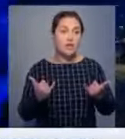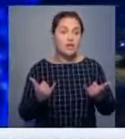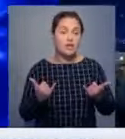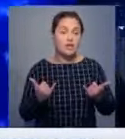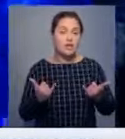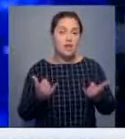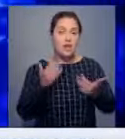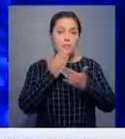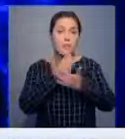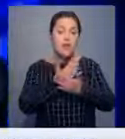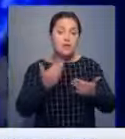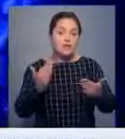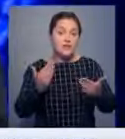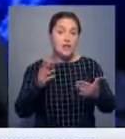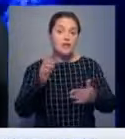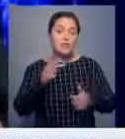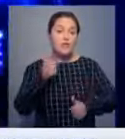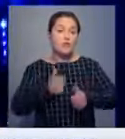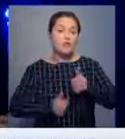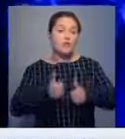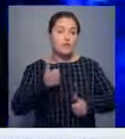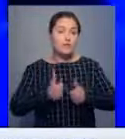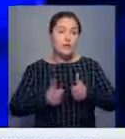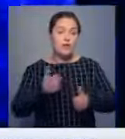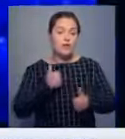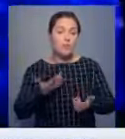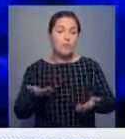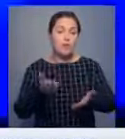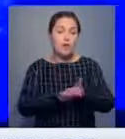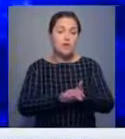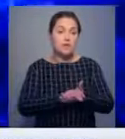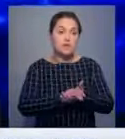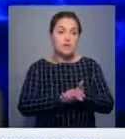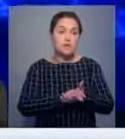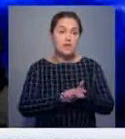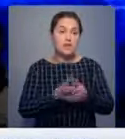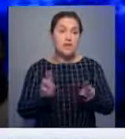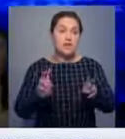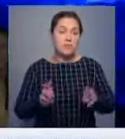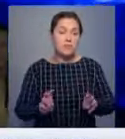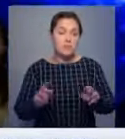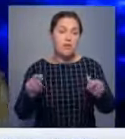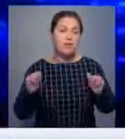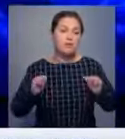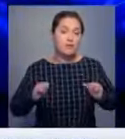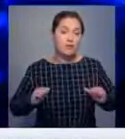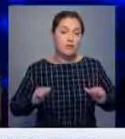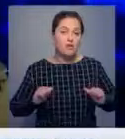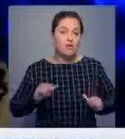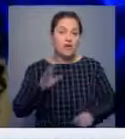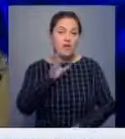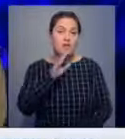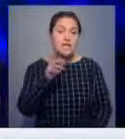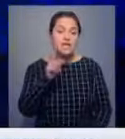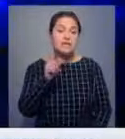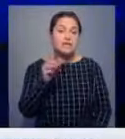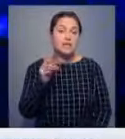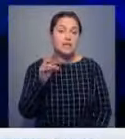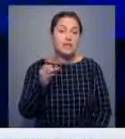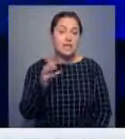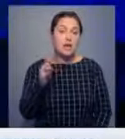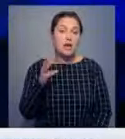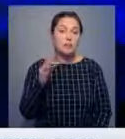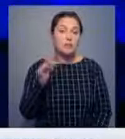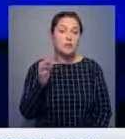последняя конкурсантка, с которой мы хотим вас сегодня познакомить, здесь сидит спокойненько, это Зире Амирбекова.